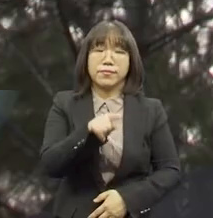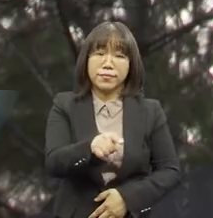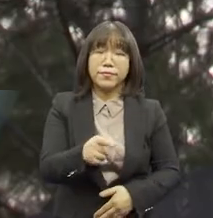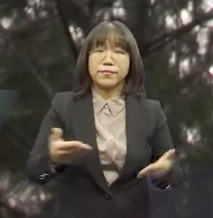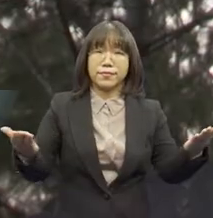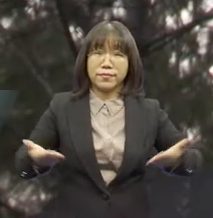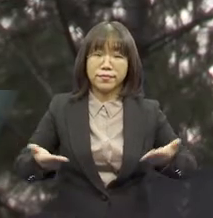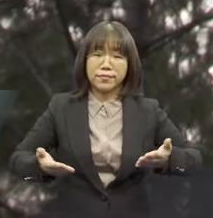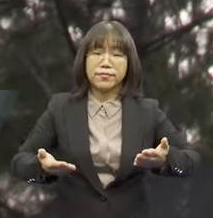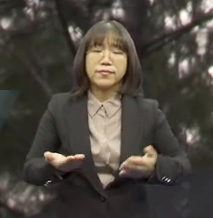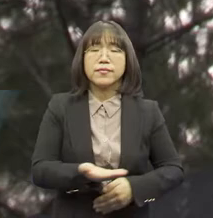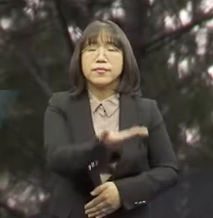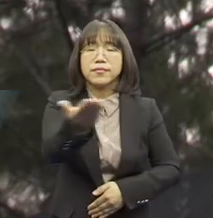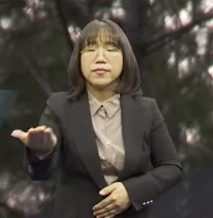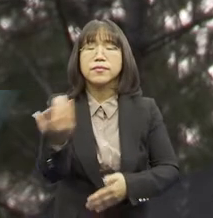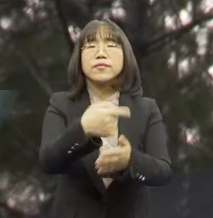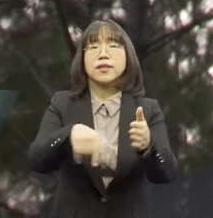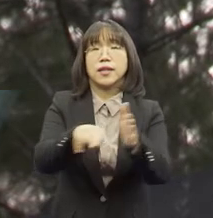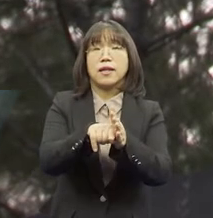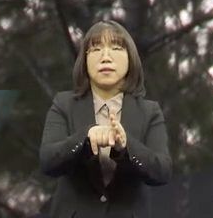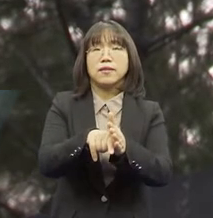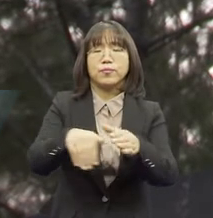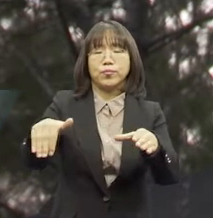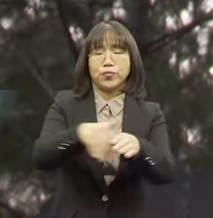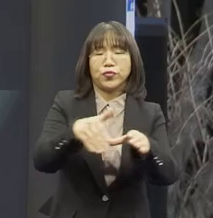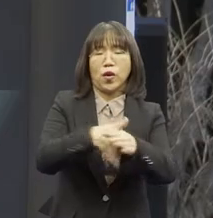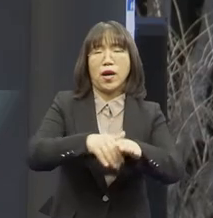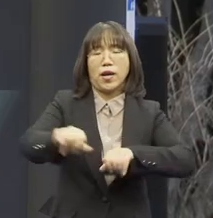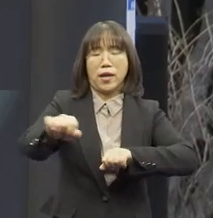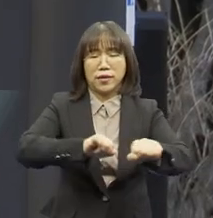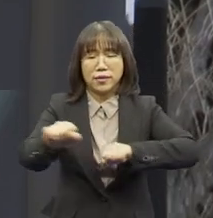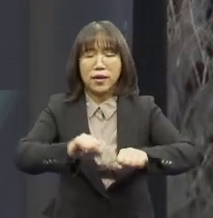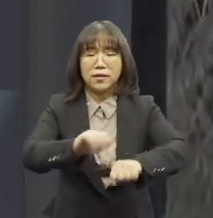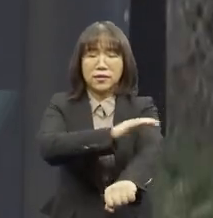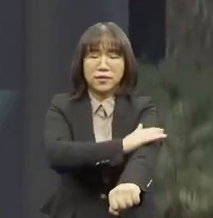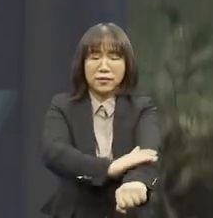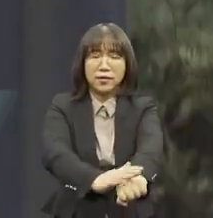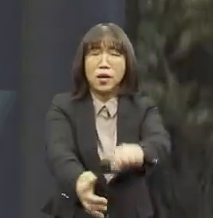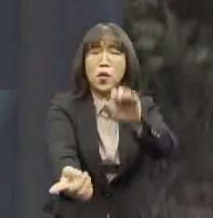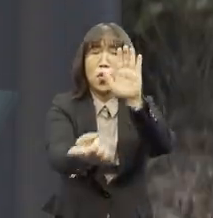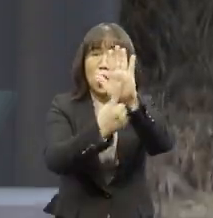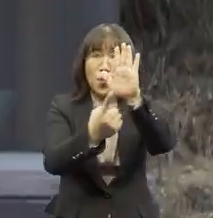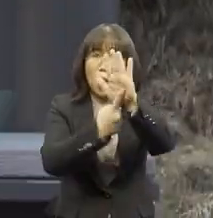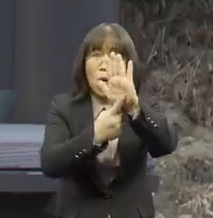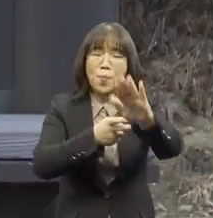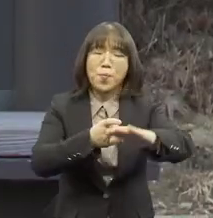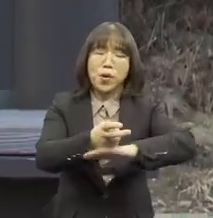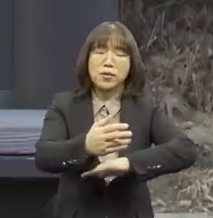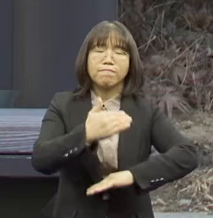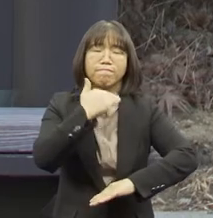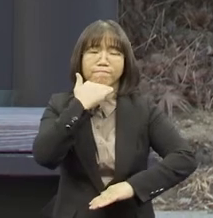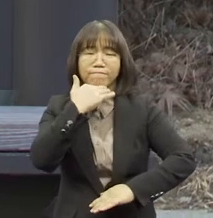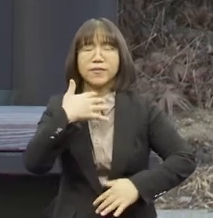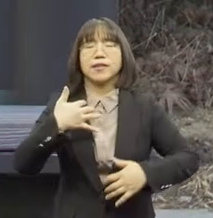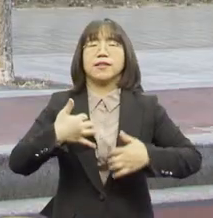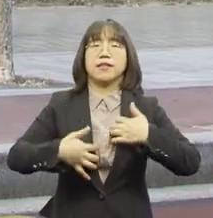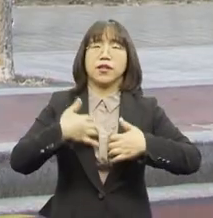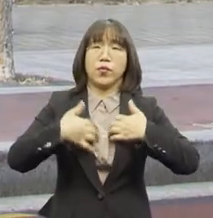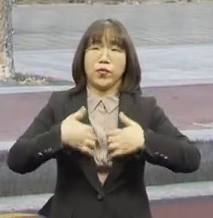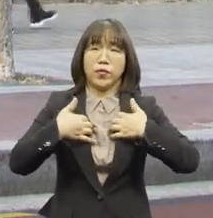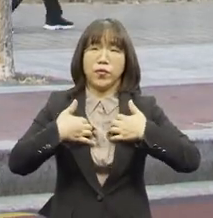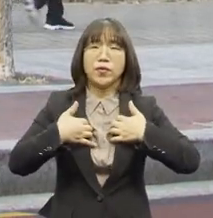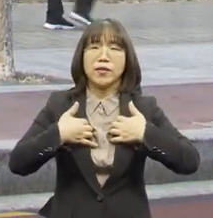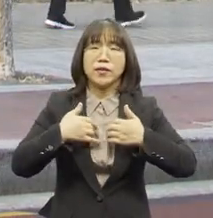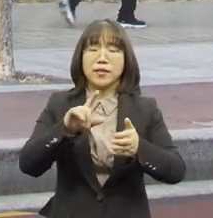구는 이번 사업을 통해 주민들에게 지역 문화시설과 행사를 홍보하고 버스를 기다리며 문화를 즐길 수 있는